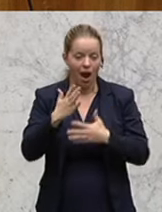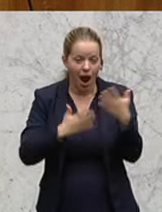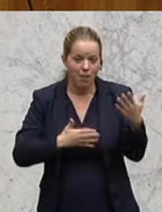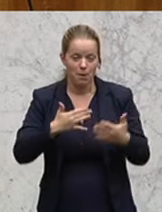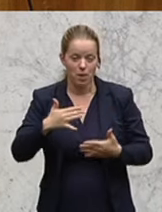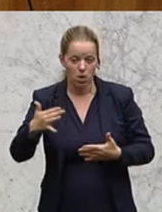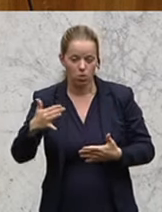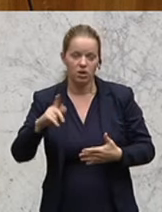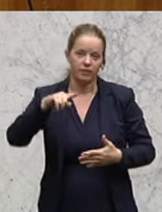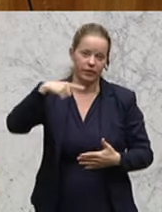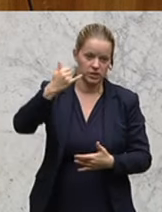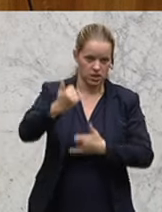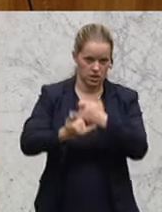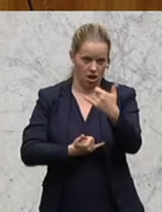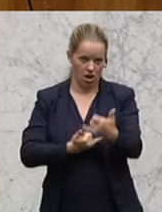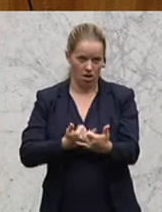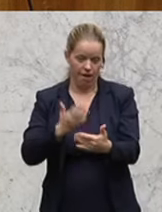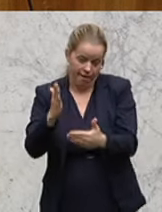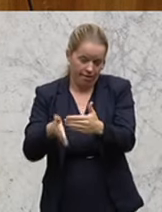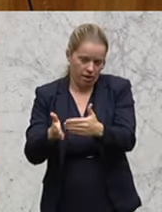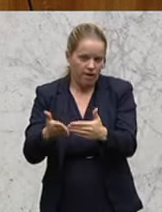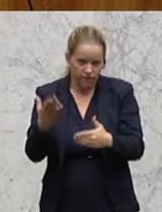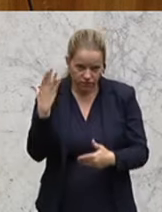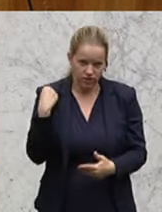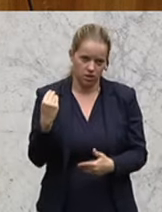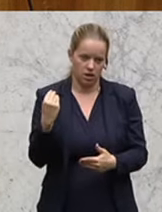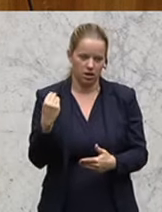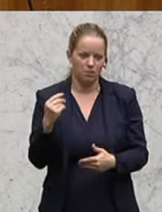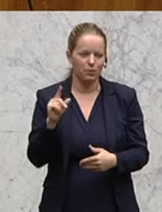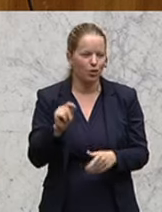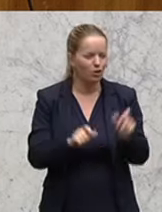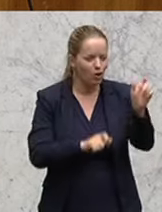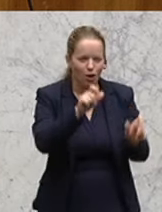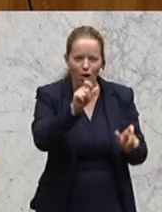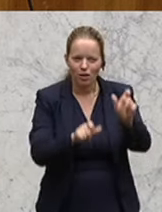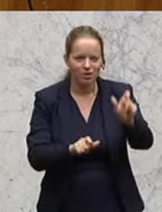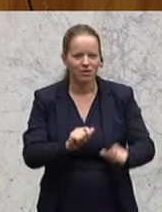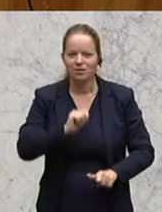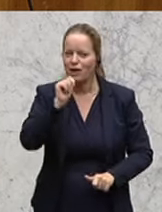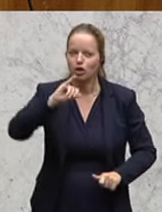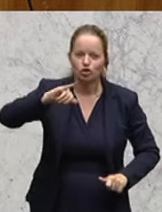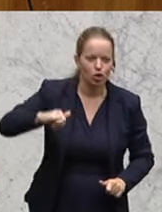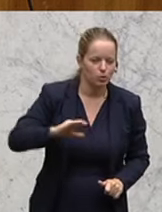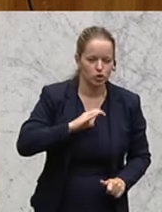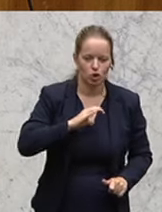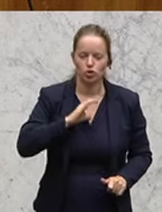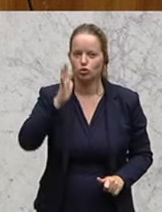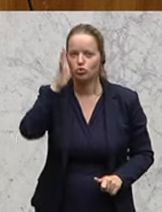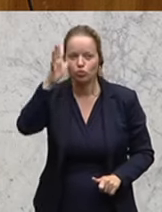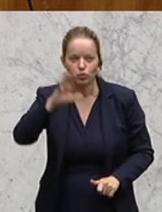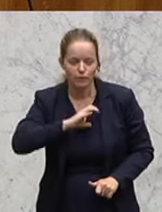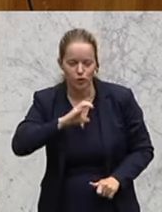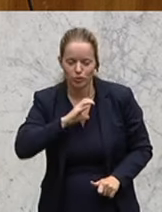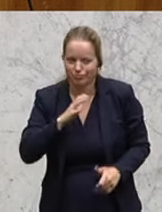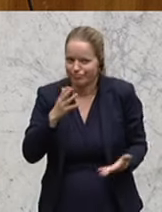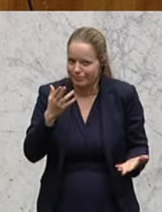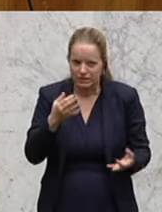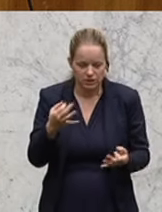Jahr, gegen Ende des nächsten Jahres. Das heißt, sie machen die Menschen arm an Jobchancen, an Zukunftschancen und in